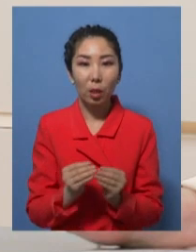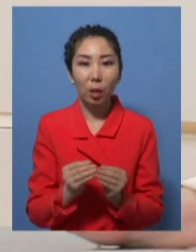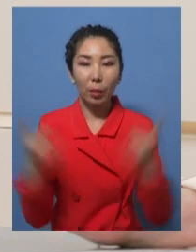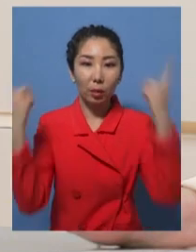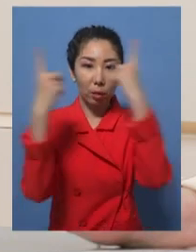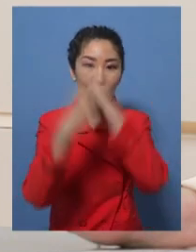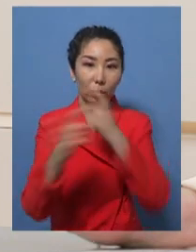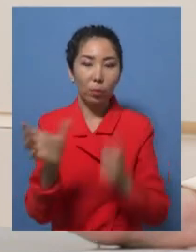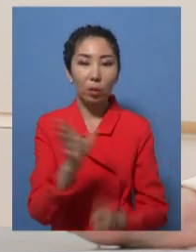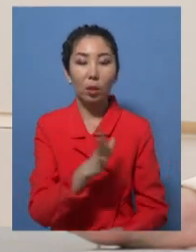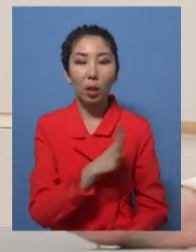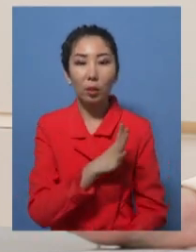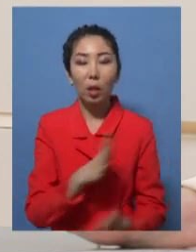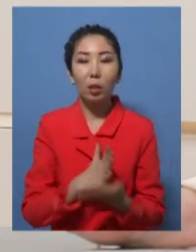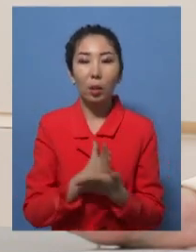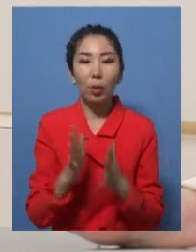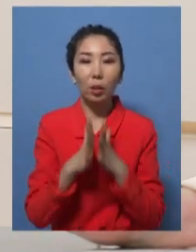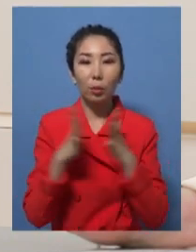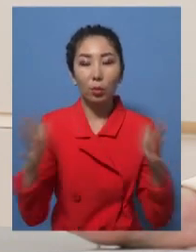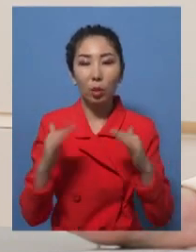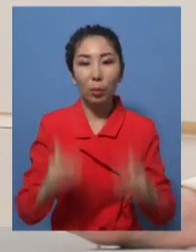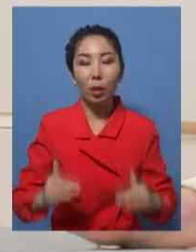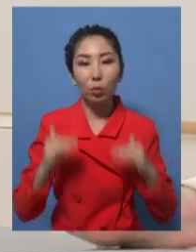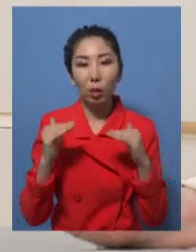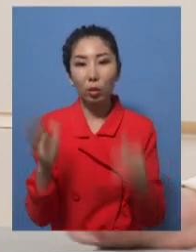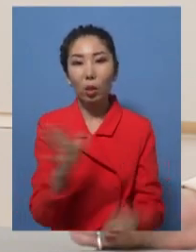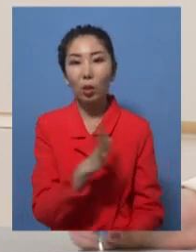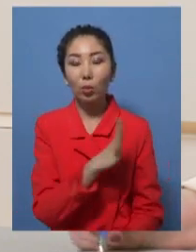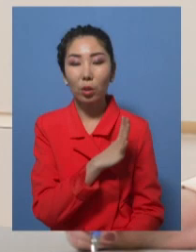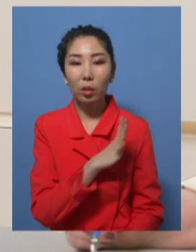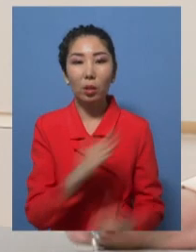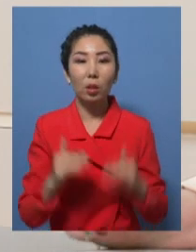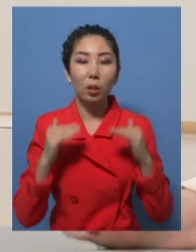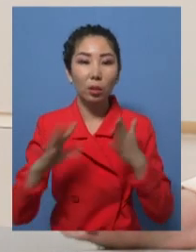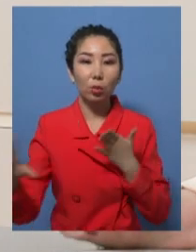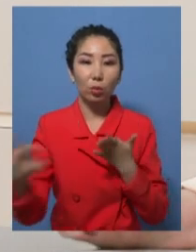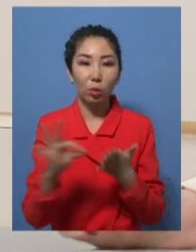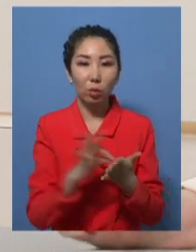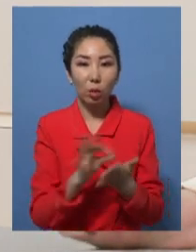ақпараттық технологиялардың қарыштап дамыған заманда, өркениеттің дамыған заманда